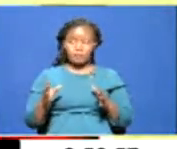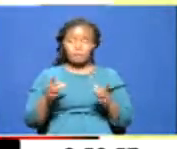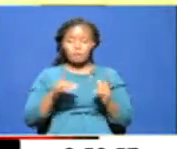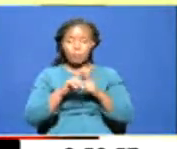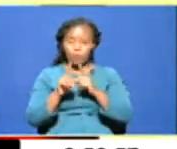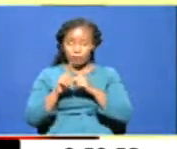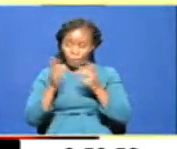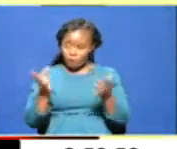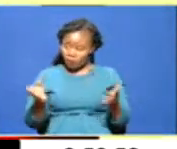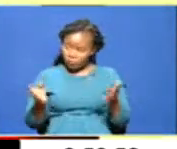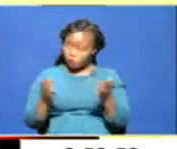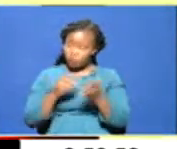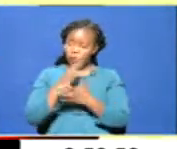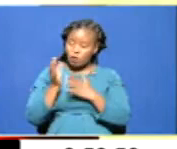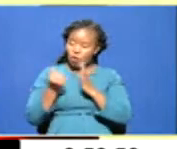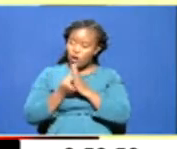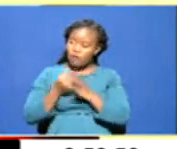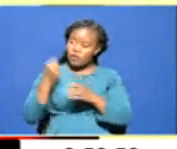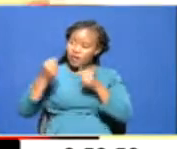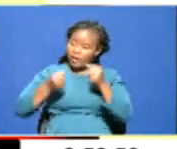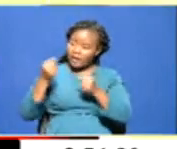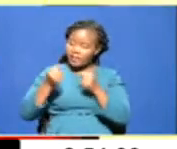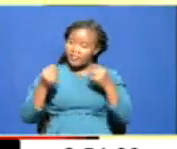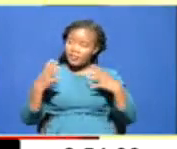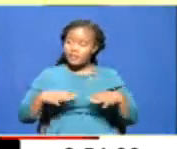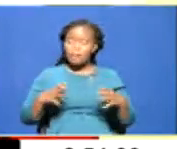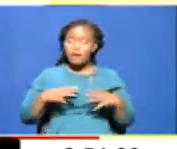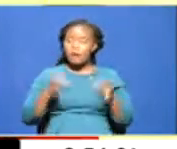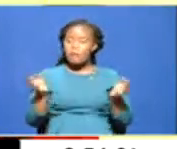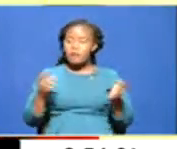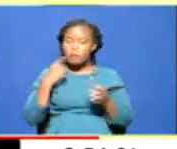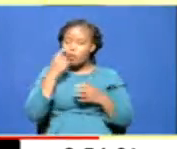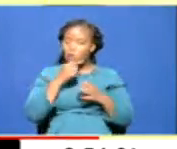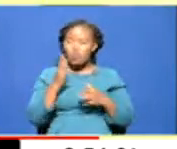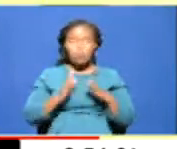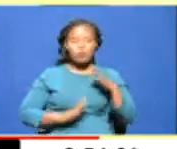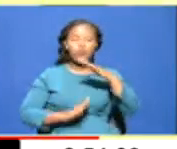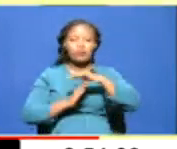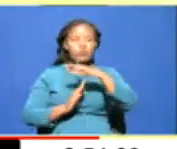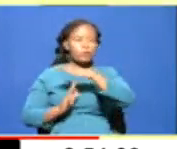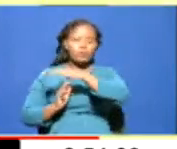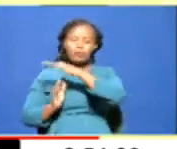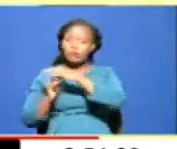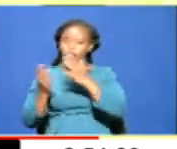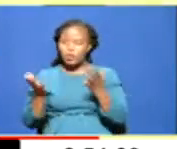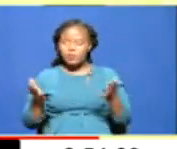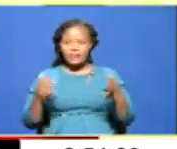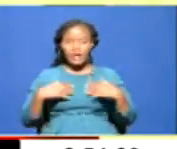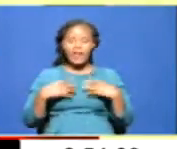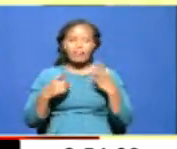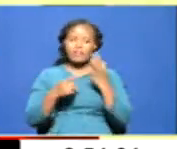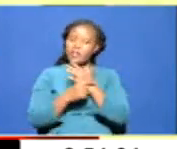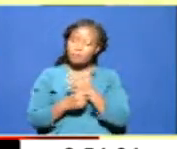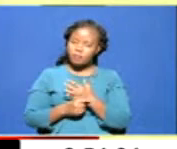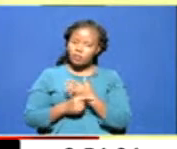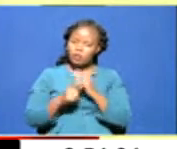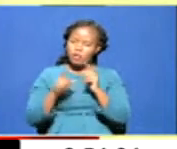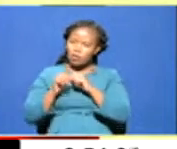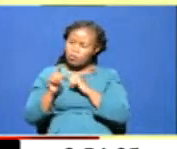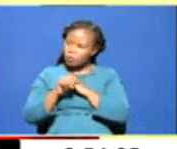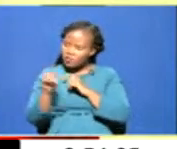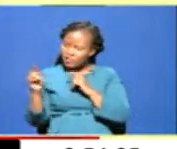Wale maathletes tunapata ni wale wakubwa, wale wako na majina, are not actually the people we